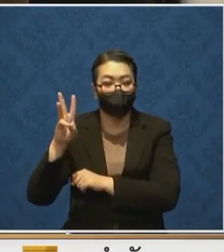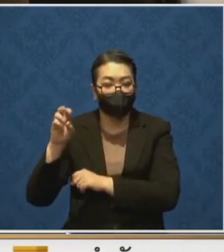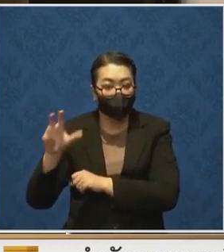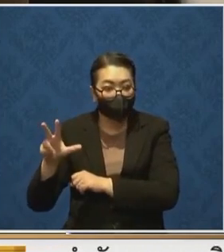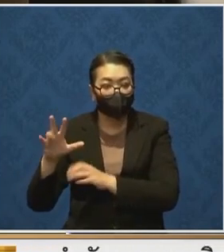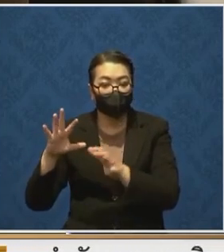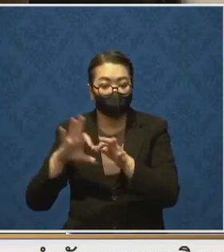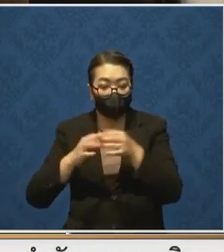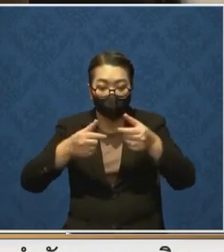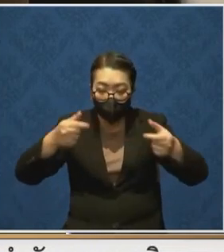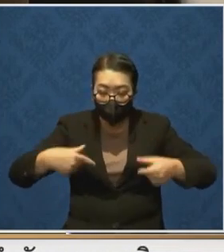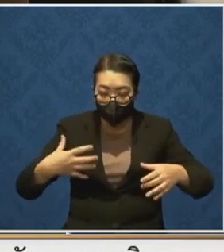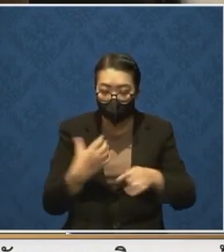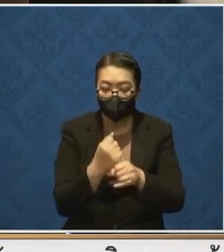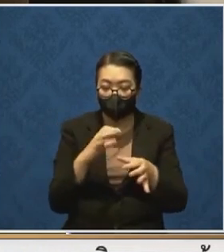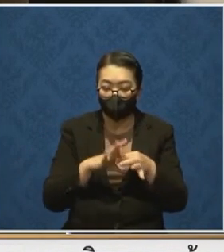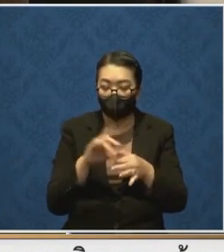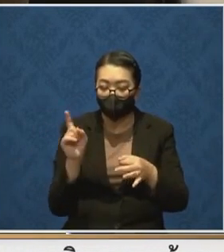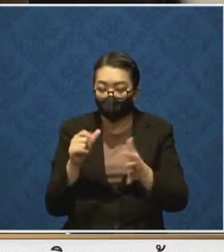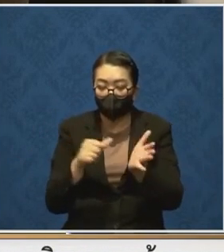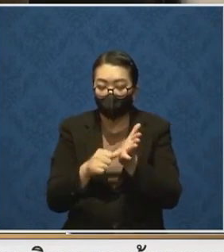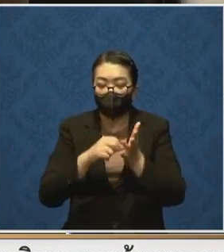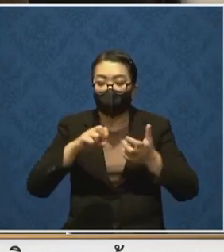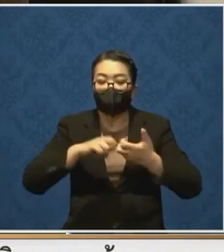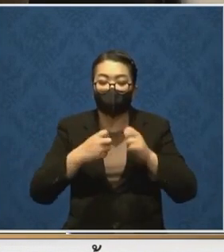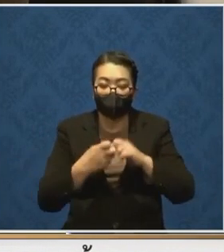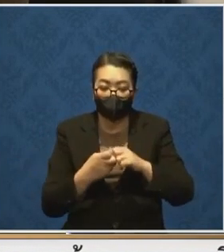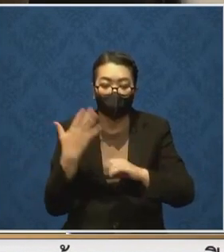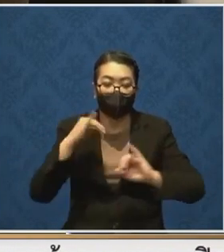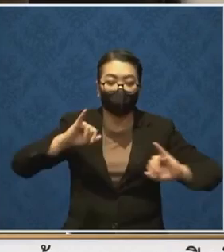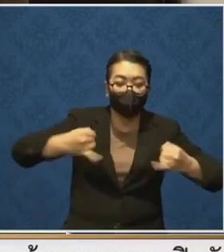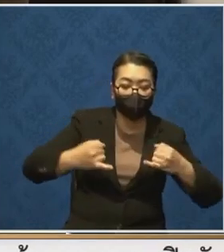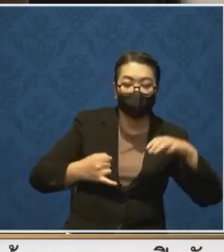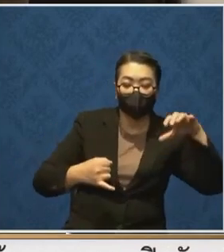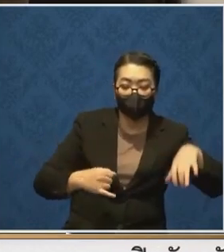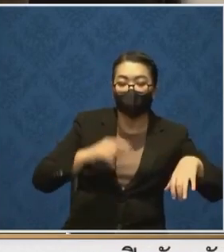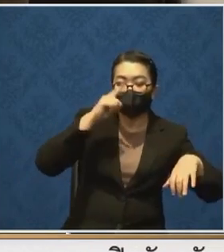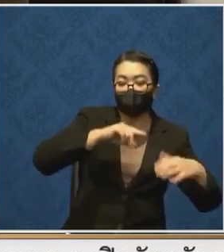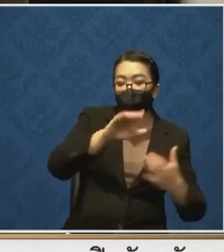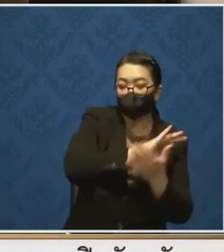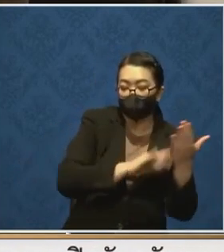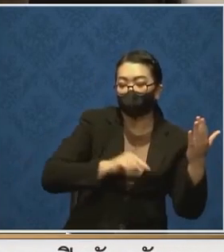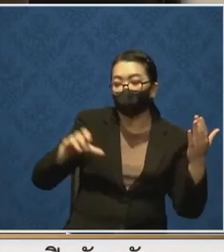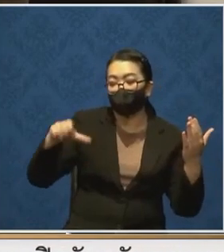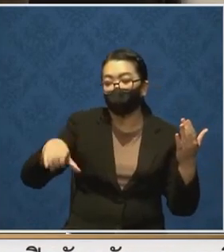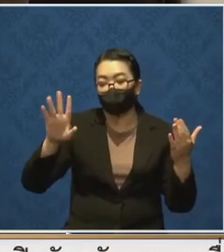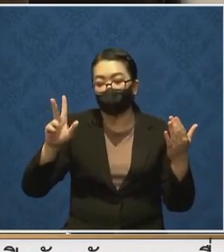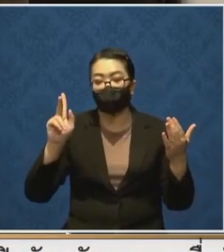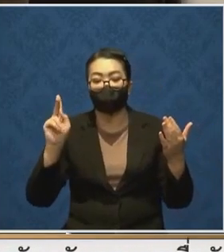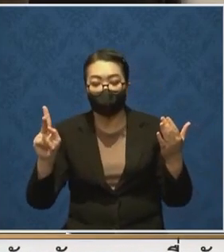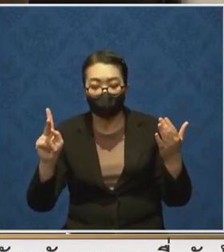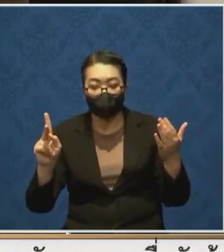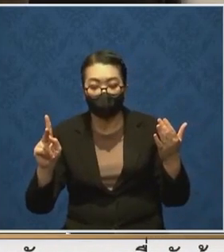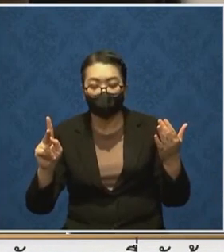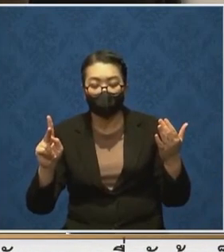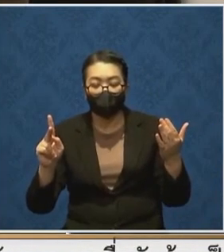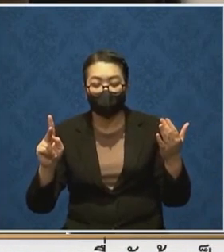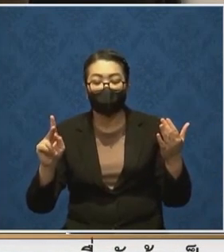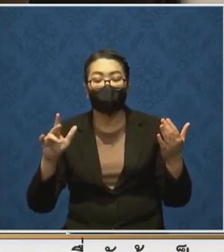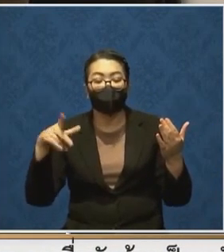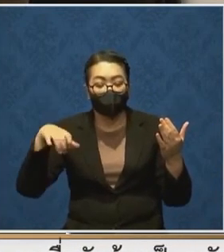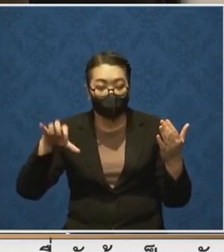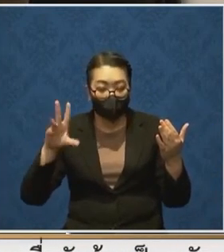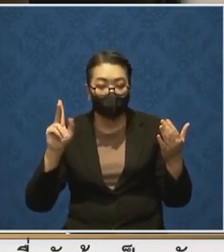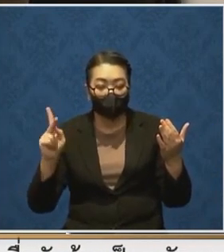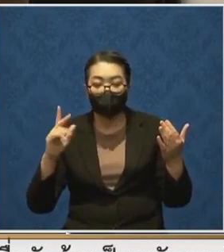เรื่องรายงานสันการณความคืบหนาการแก้ไขปัหาข้อพิภาทระหวางราชาศัไยกับปิศัิ Kingsgateซึงที่ปรึกษาก